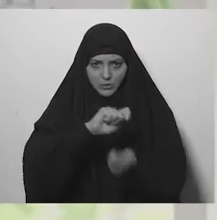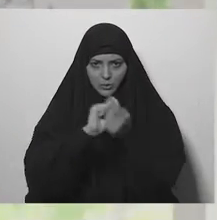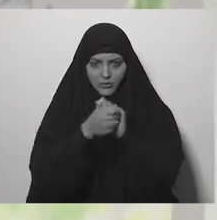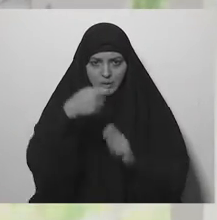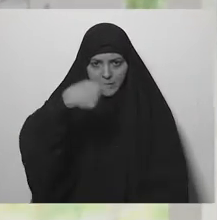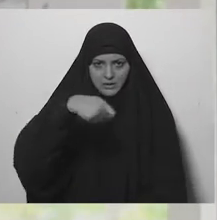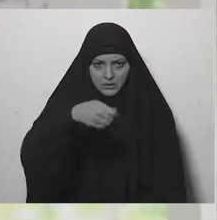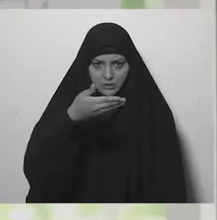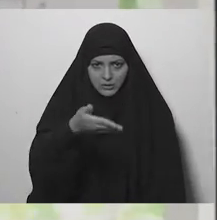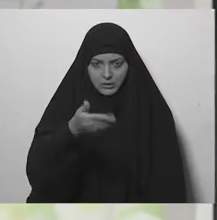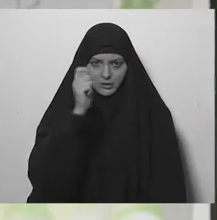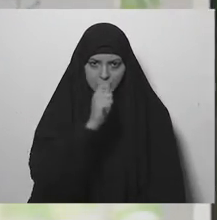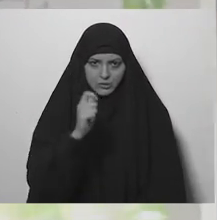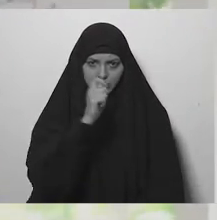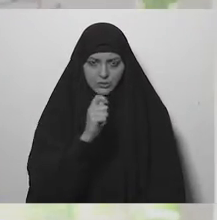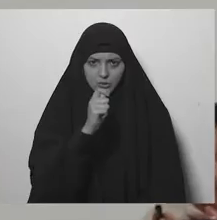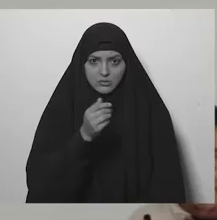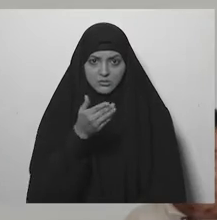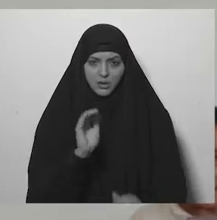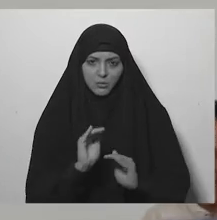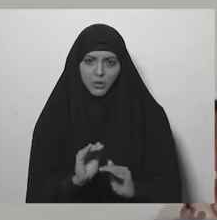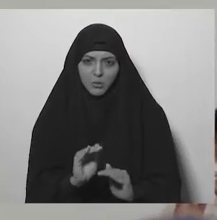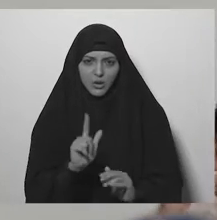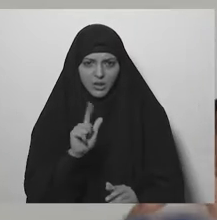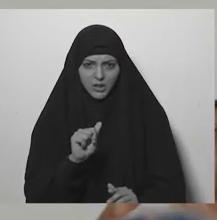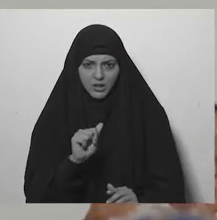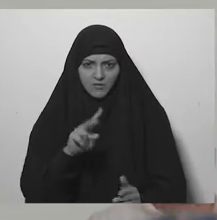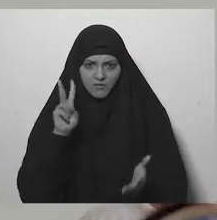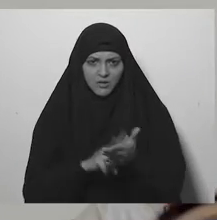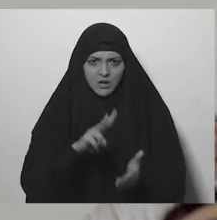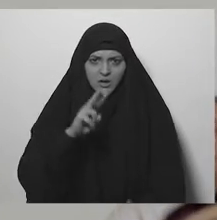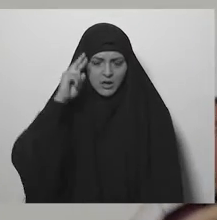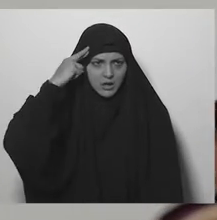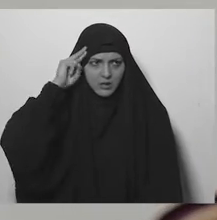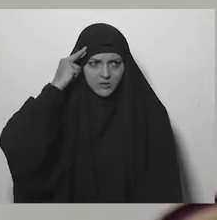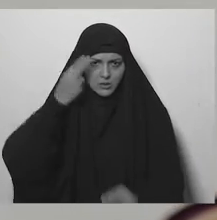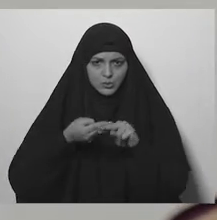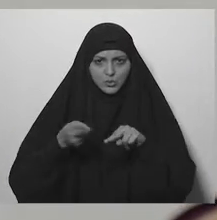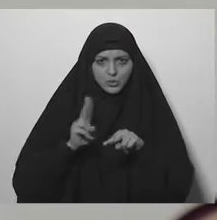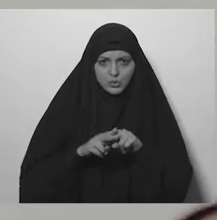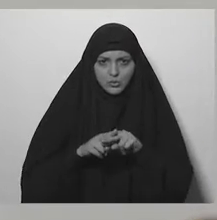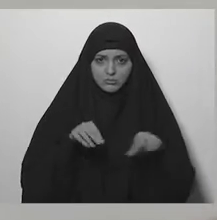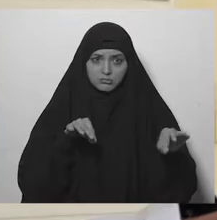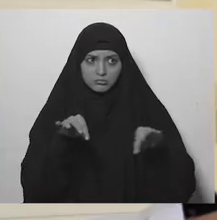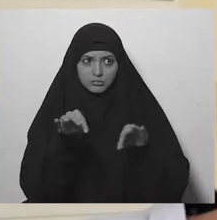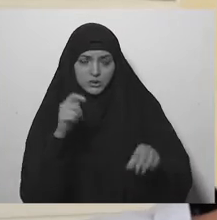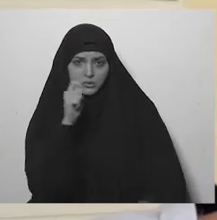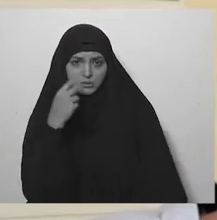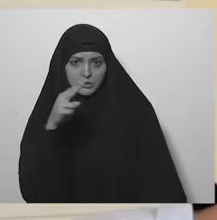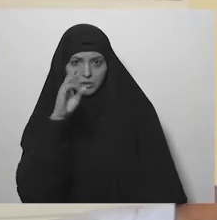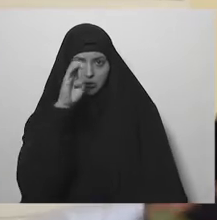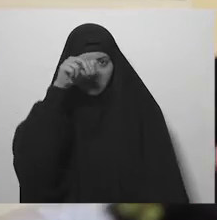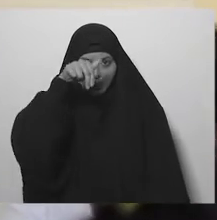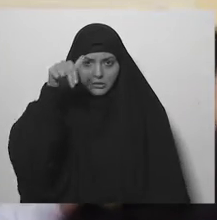président de l'association et c'est à ce moment là où il ya une vraie réflexion sur la stratégie de l'association